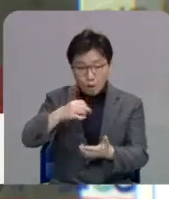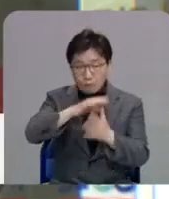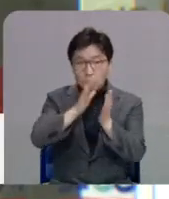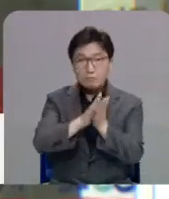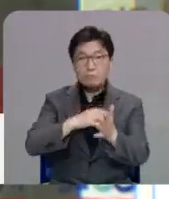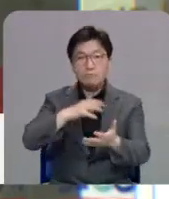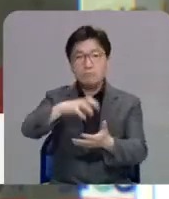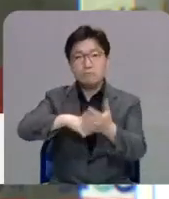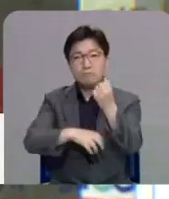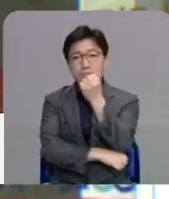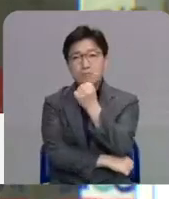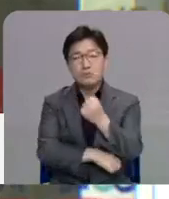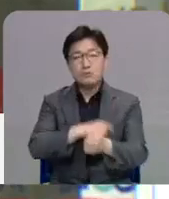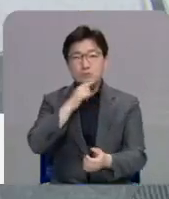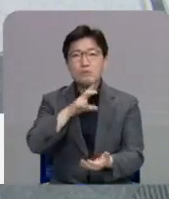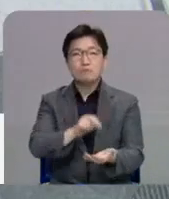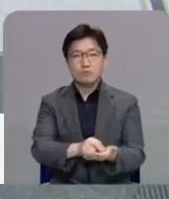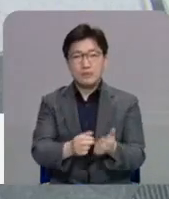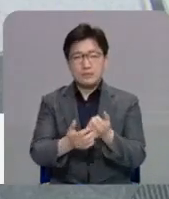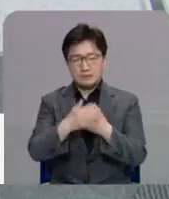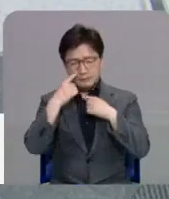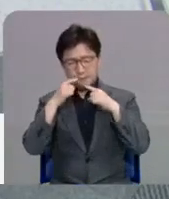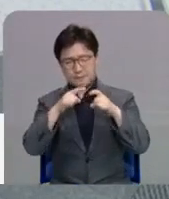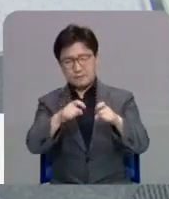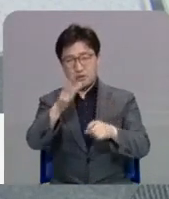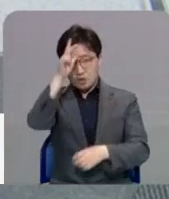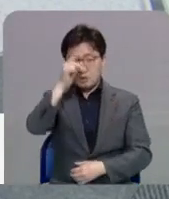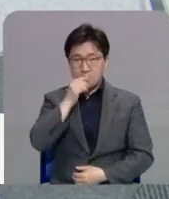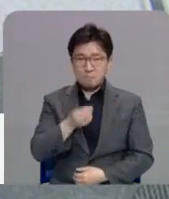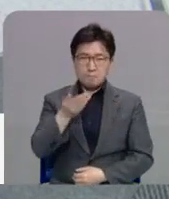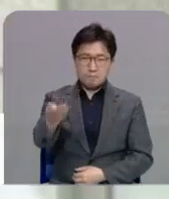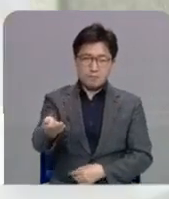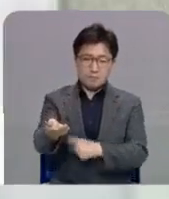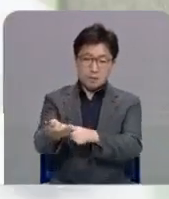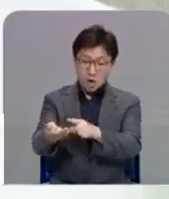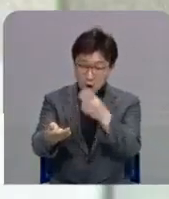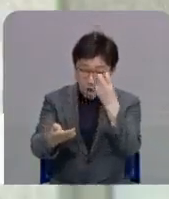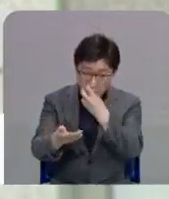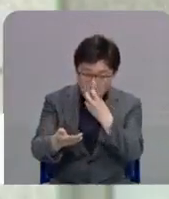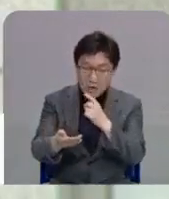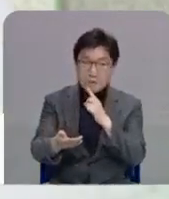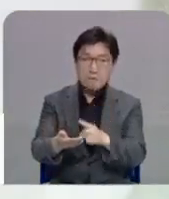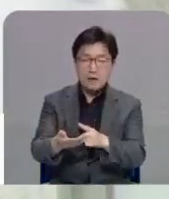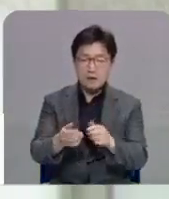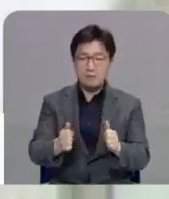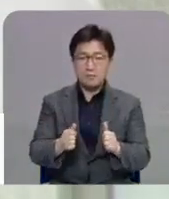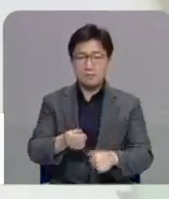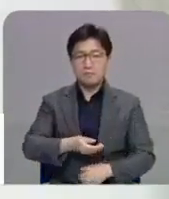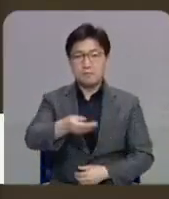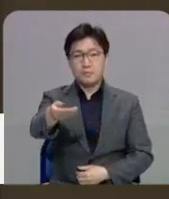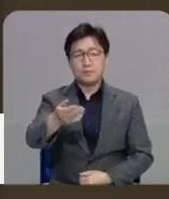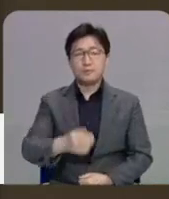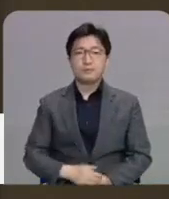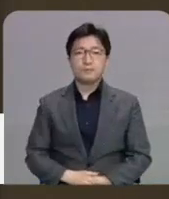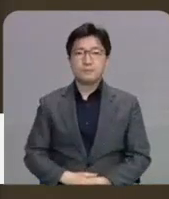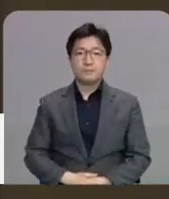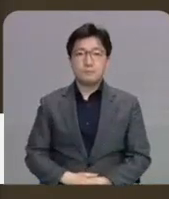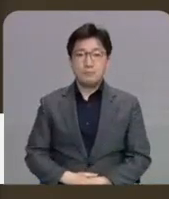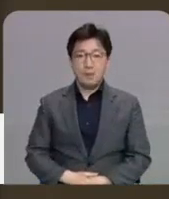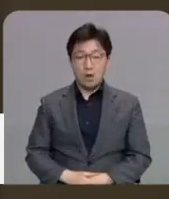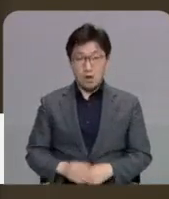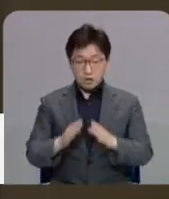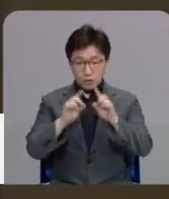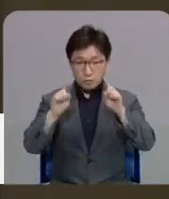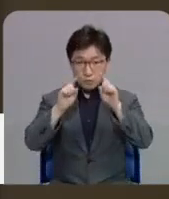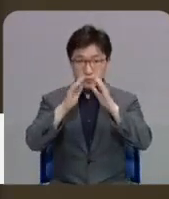경찰의 수사를 의뢰했고 사건을 넘겨받은 검찰에 낸 a 교수를 재판에 넘겼습니다 전북